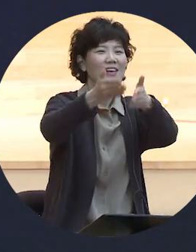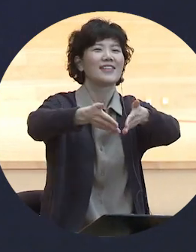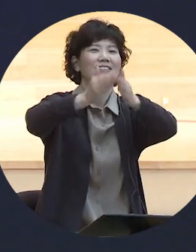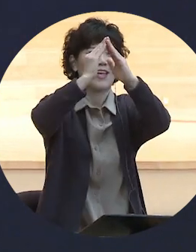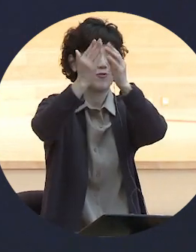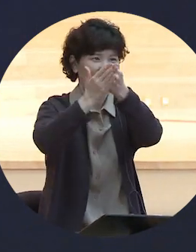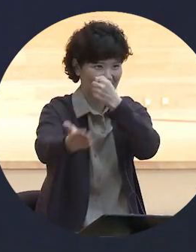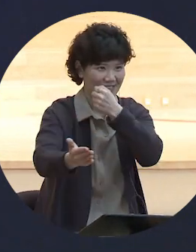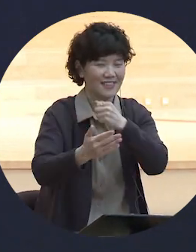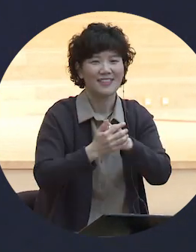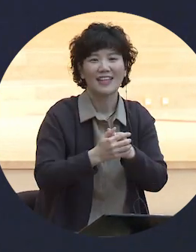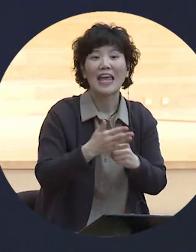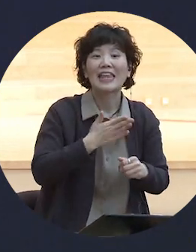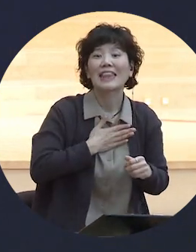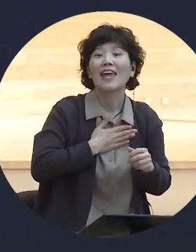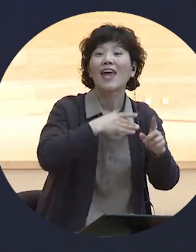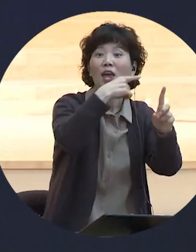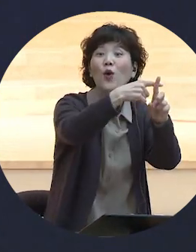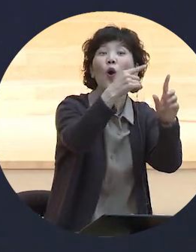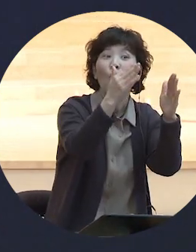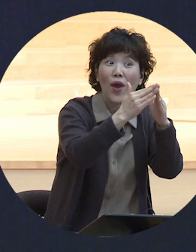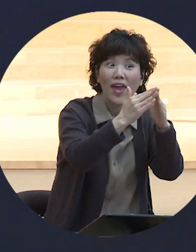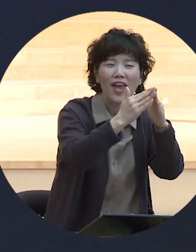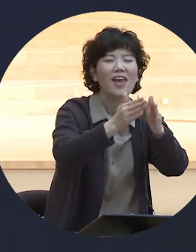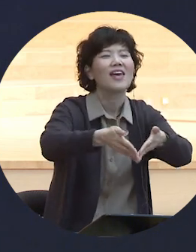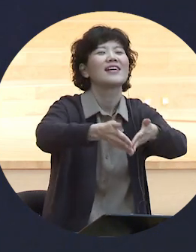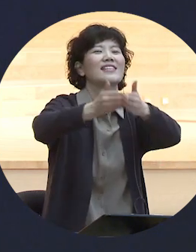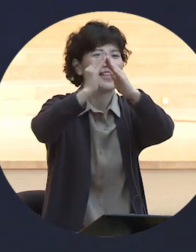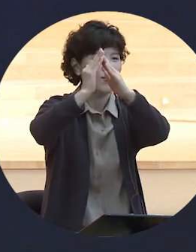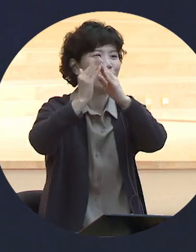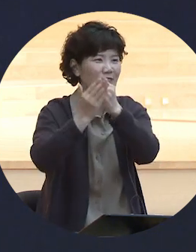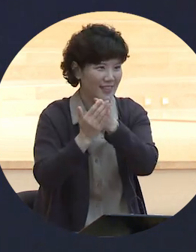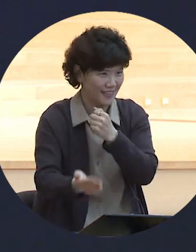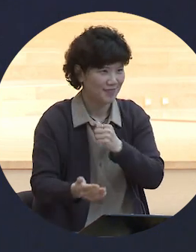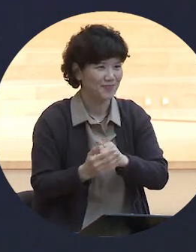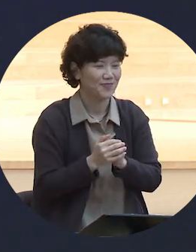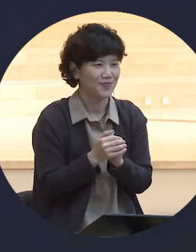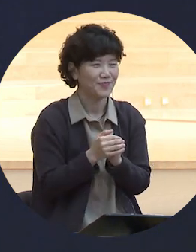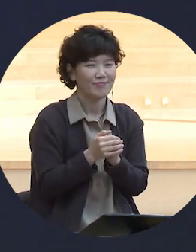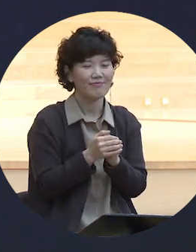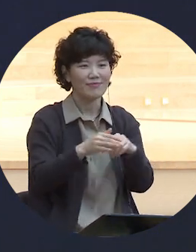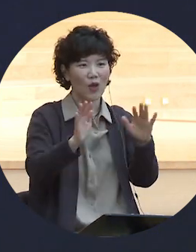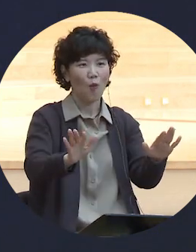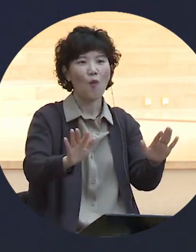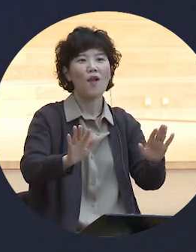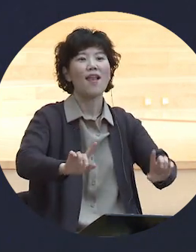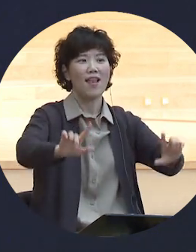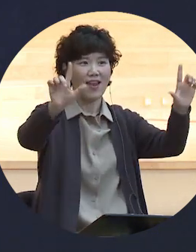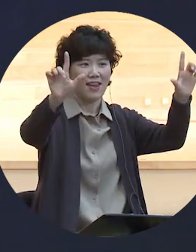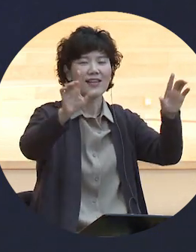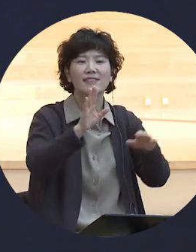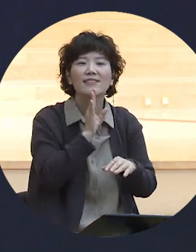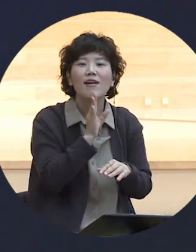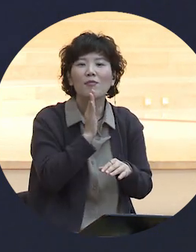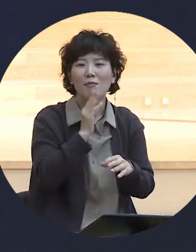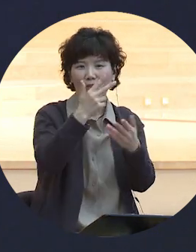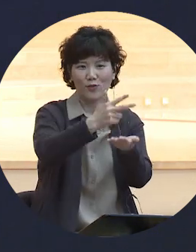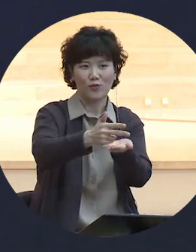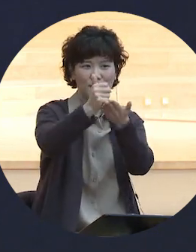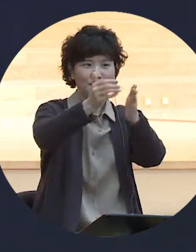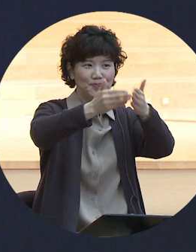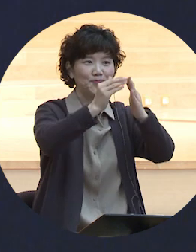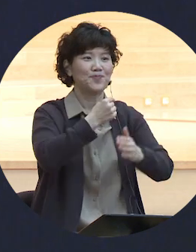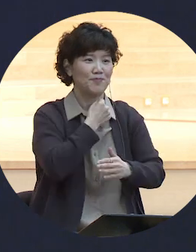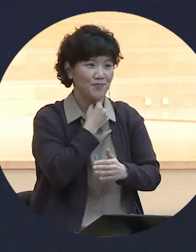세우리니. 한 번 더. 내 교회를 세우리니. 여러분 올해가 정말로 주님이 세우시고자